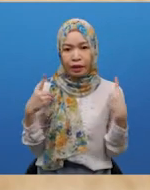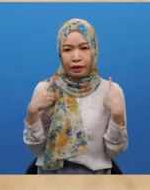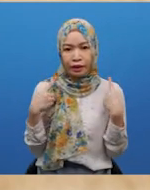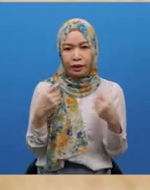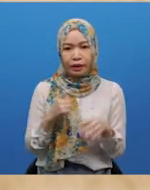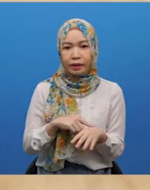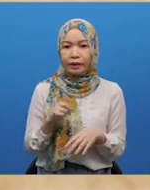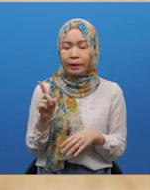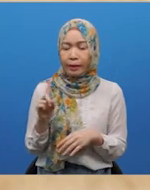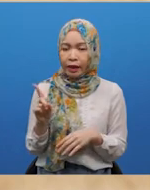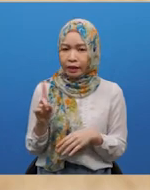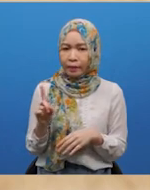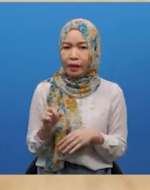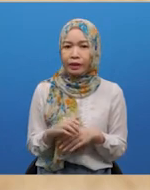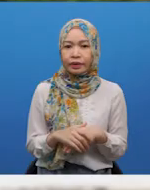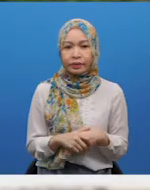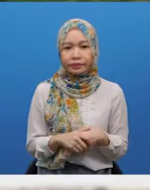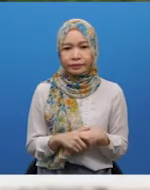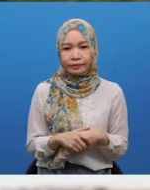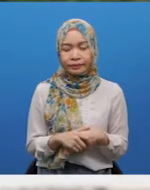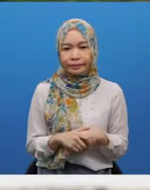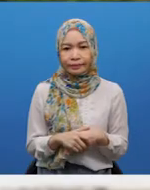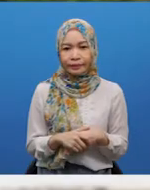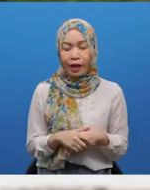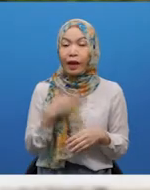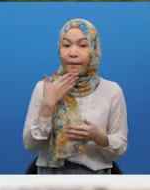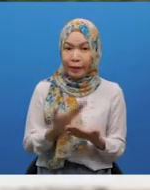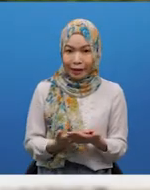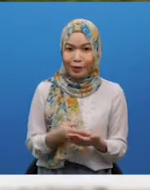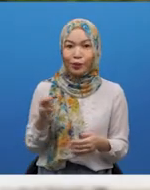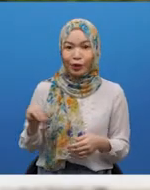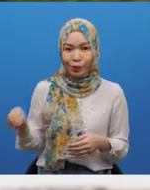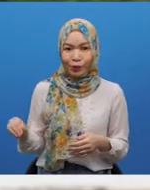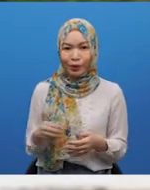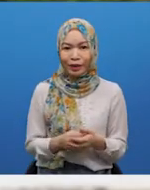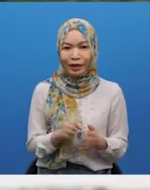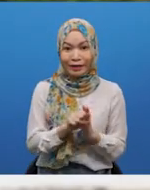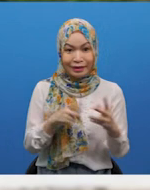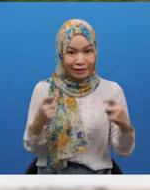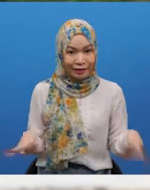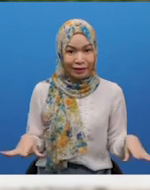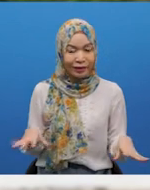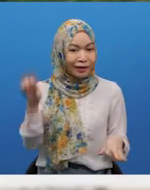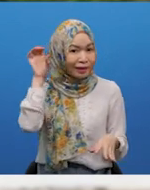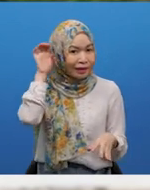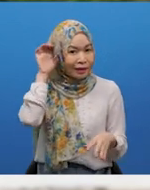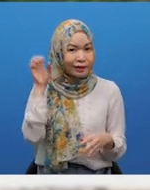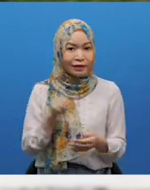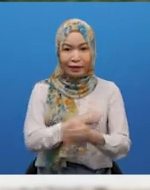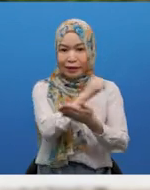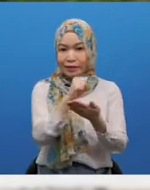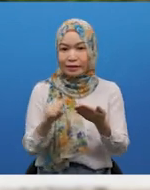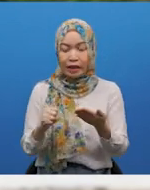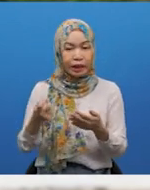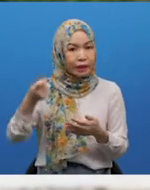apakah kurang? Baiklah murid-murid, setelah mendengar dendangan syair